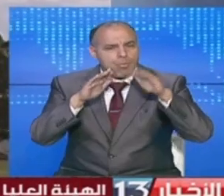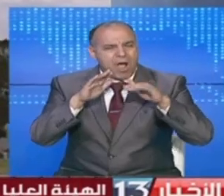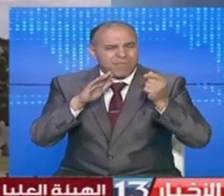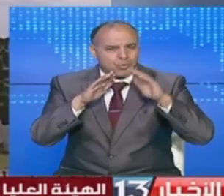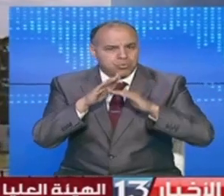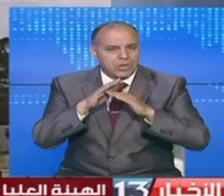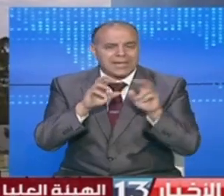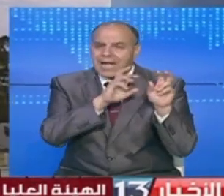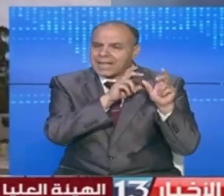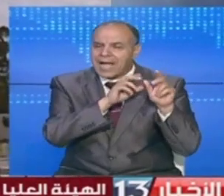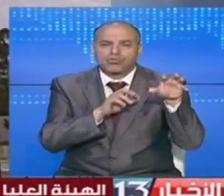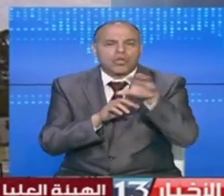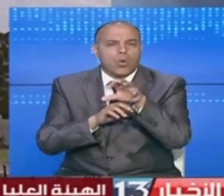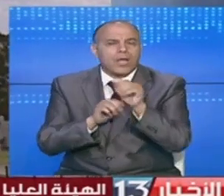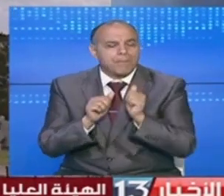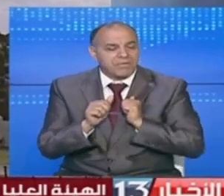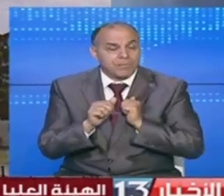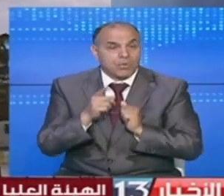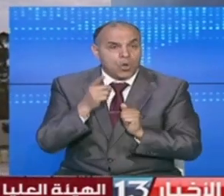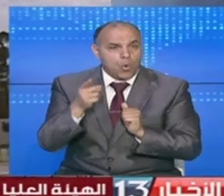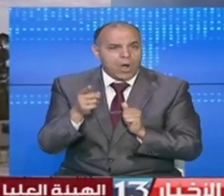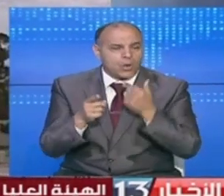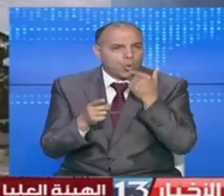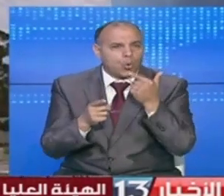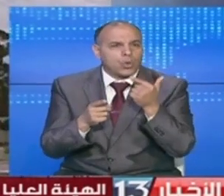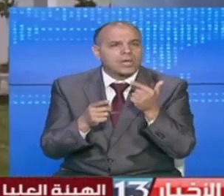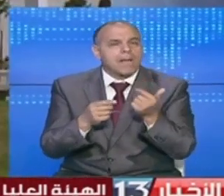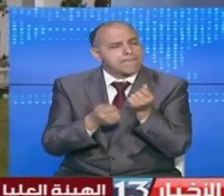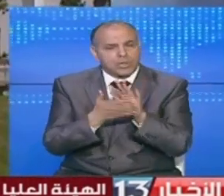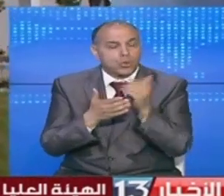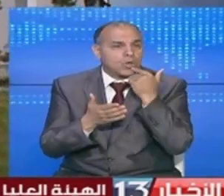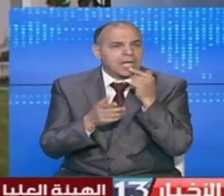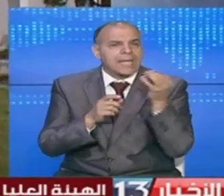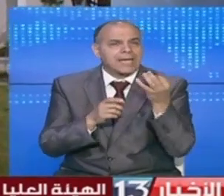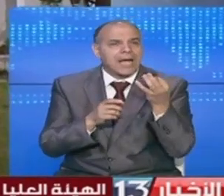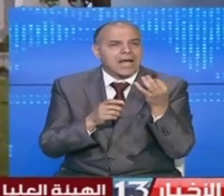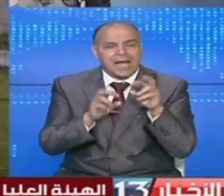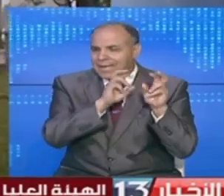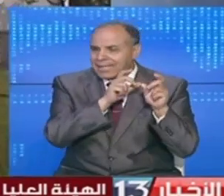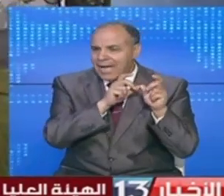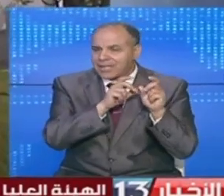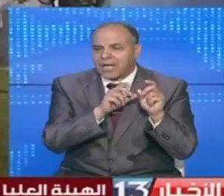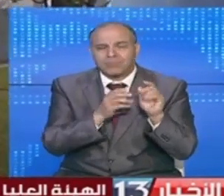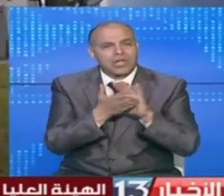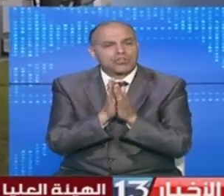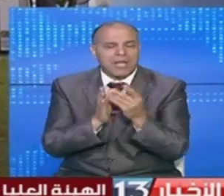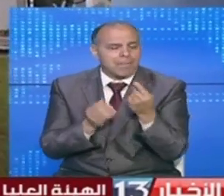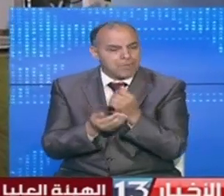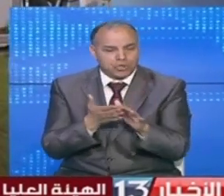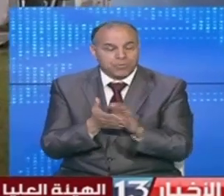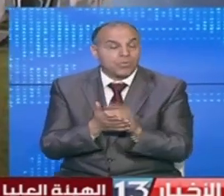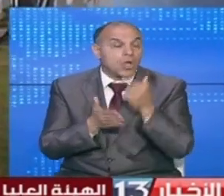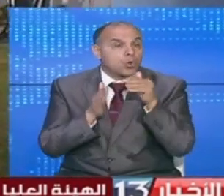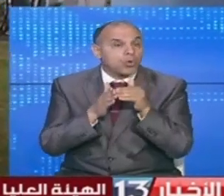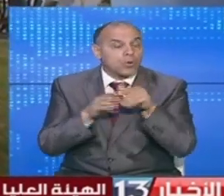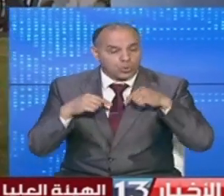بالنسبة للإذاعات الجهوية الخاصة واعتماد مجانيته بالنسبة للإذاعات الجمعيتية.